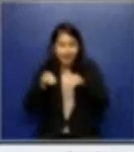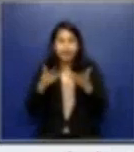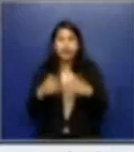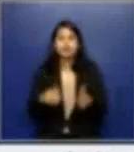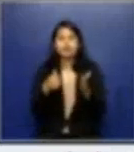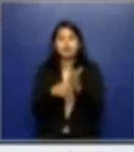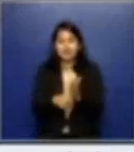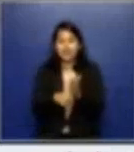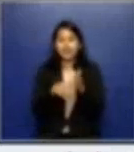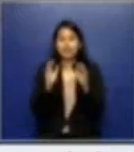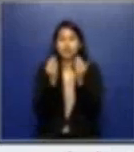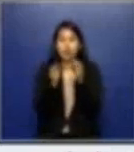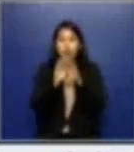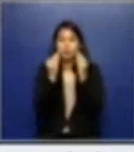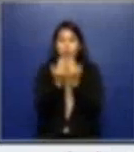รือน